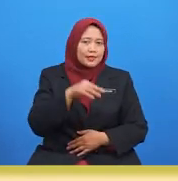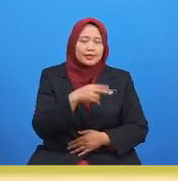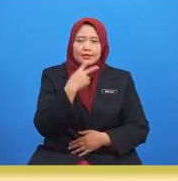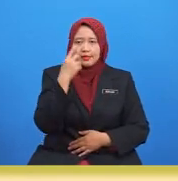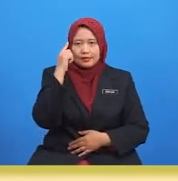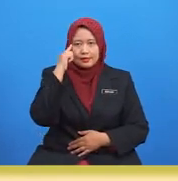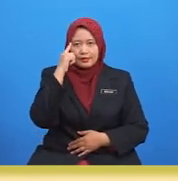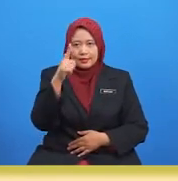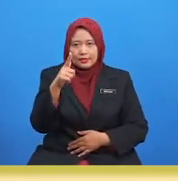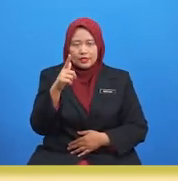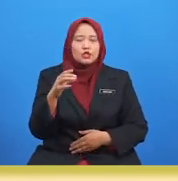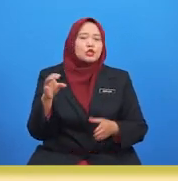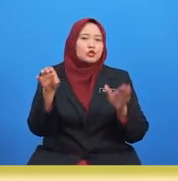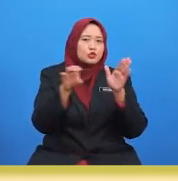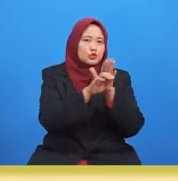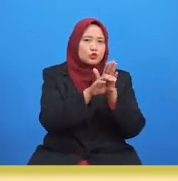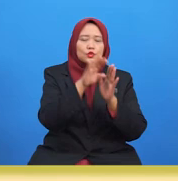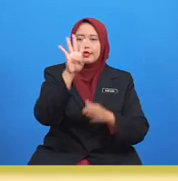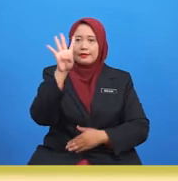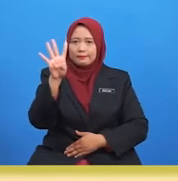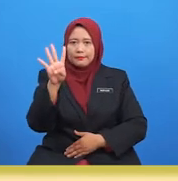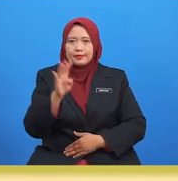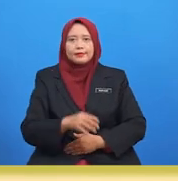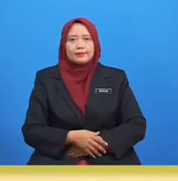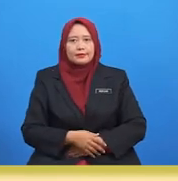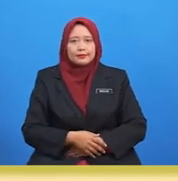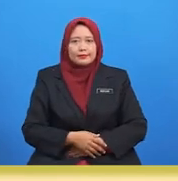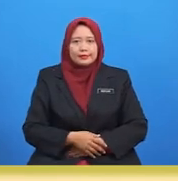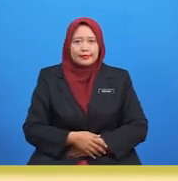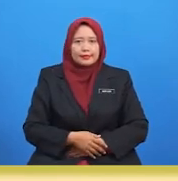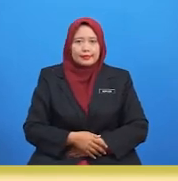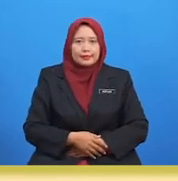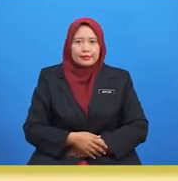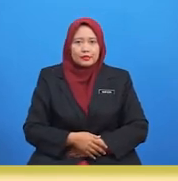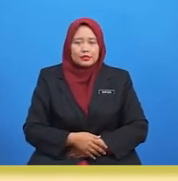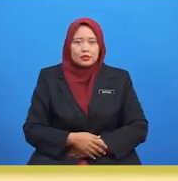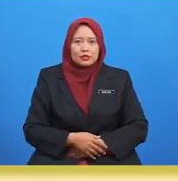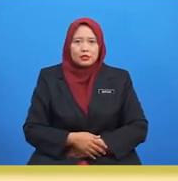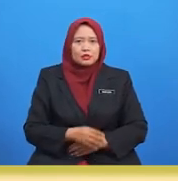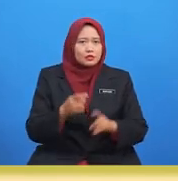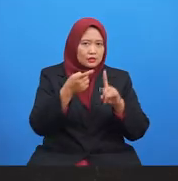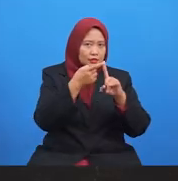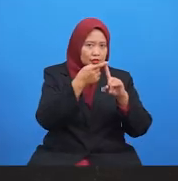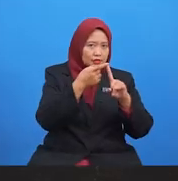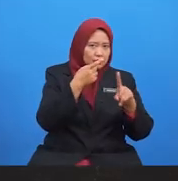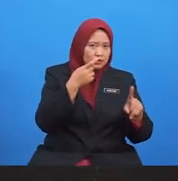kita teruskan. Mari kita lihat pula contoh yang keempat.